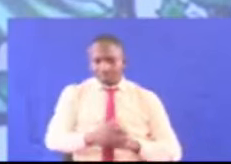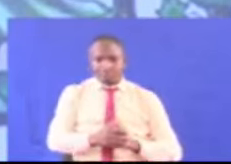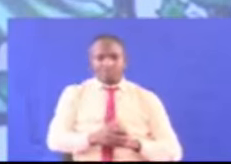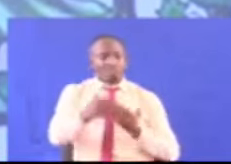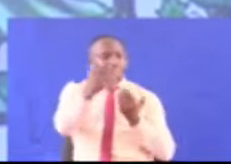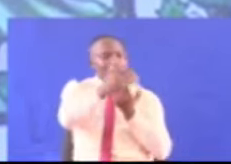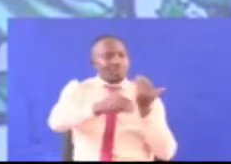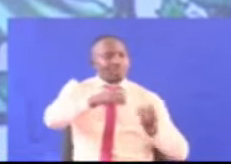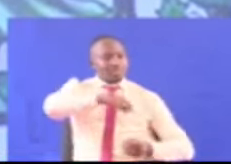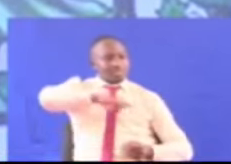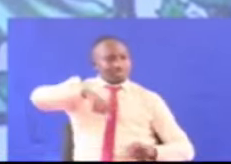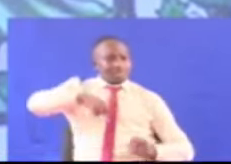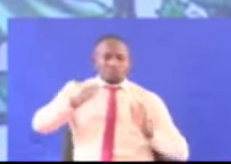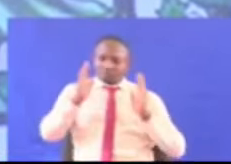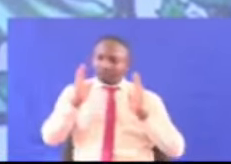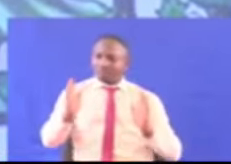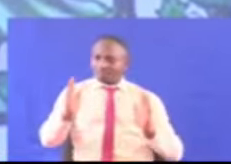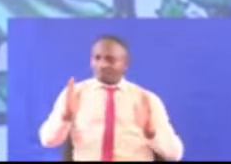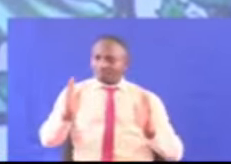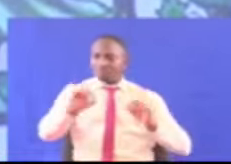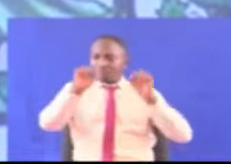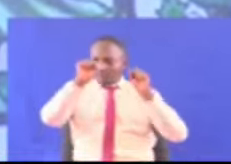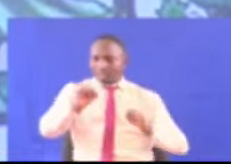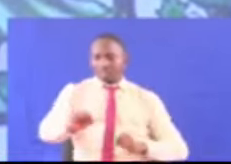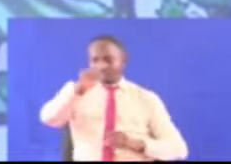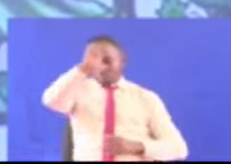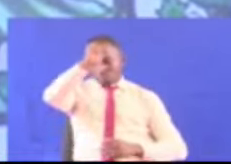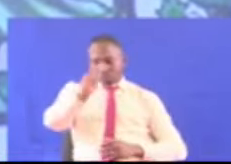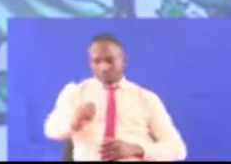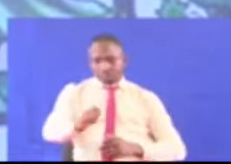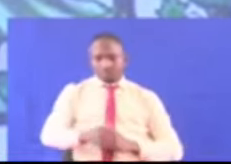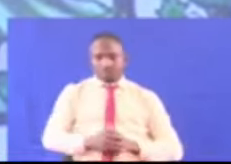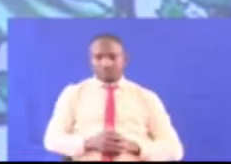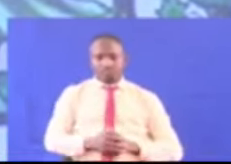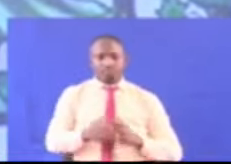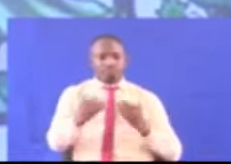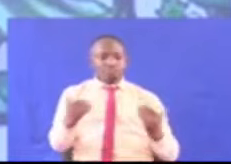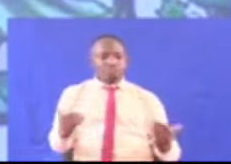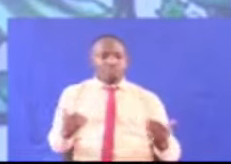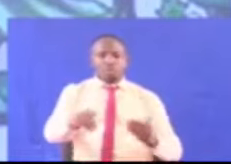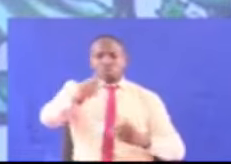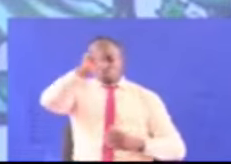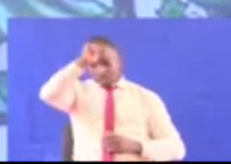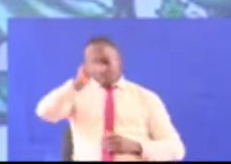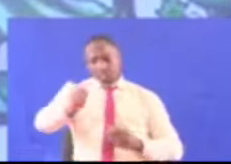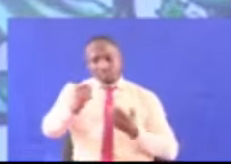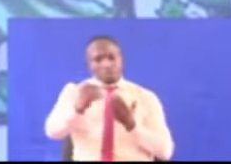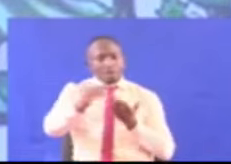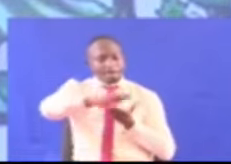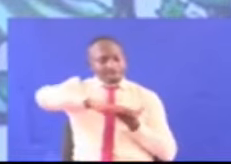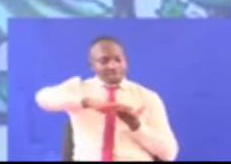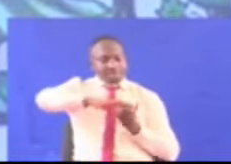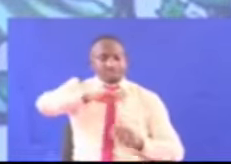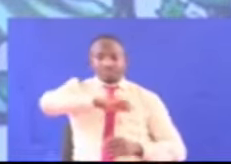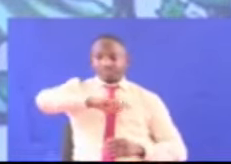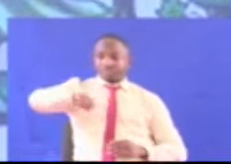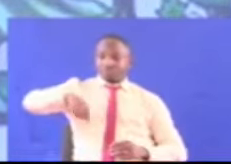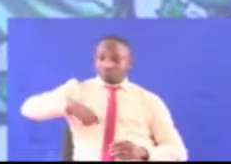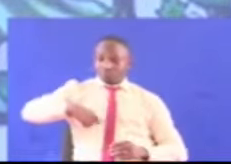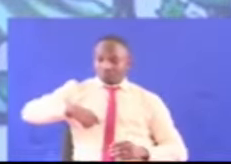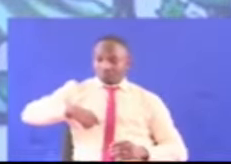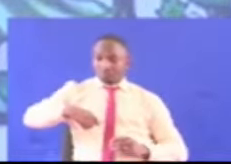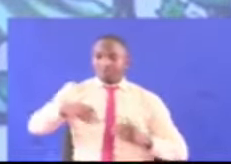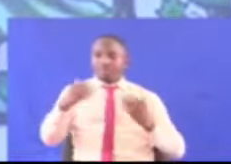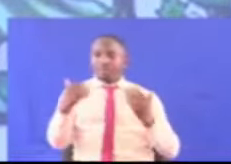nchi yetu ina misingi hiyo hiyo lazima iheshimiwe. Na tunapoheshimu misingi yetu, tusifike